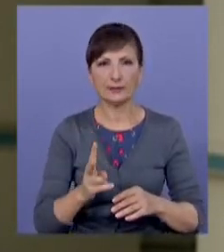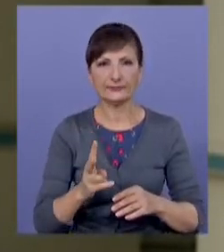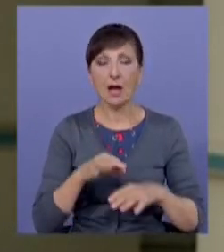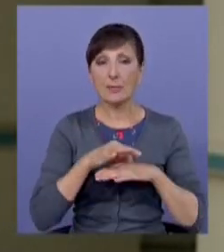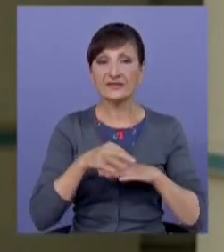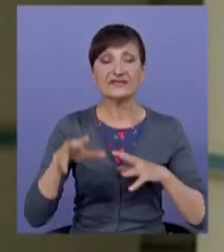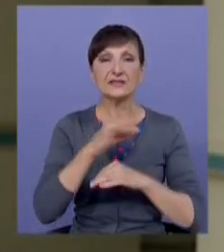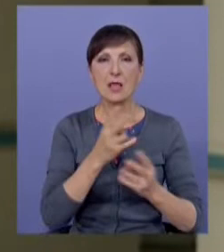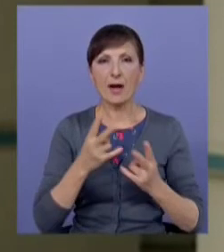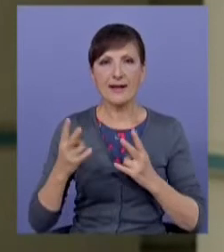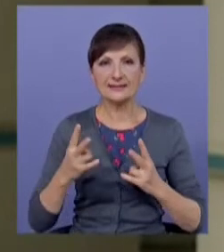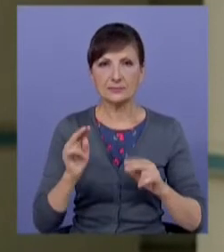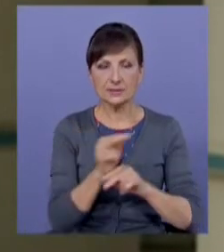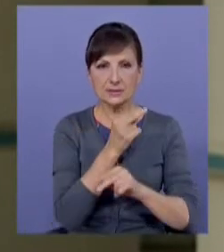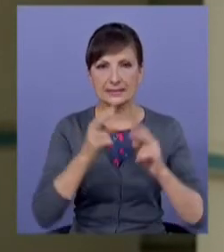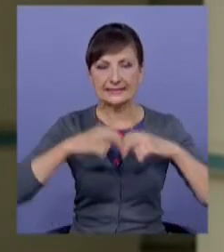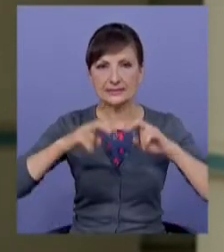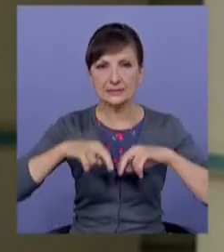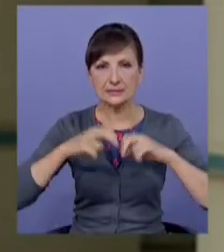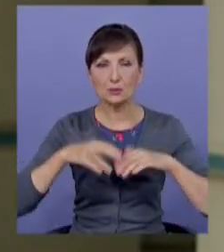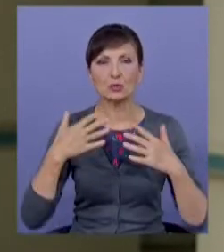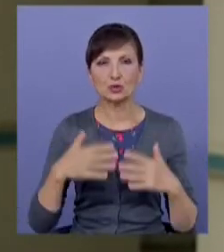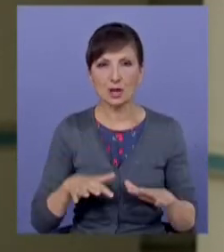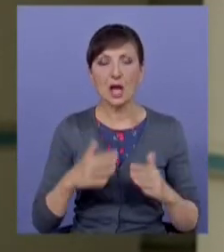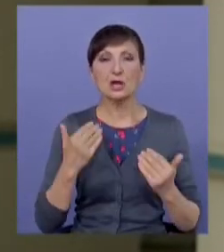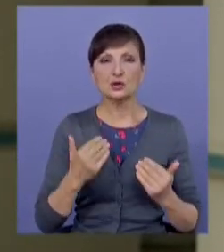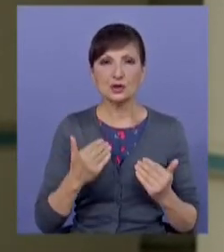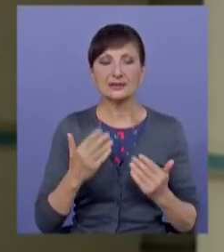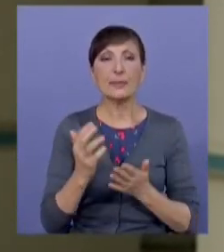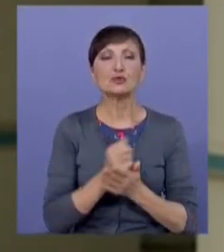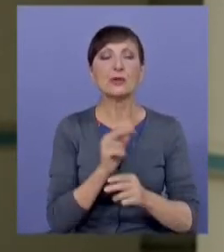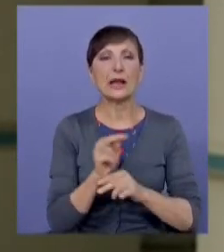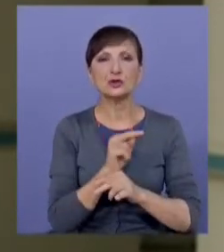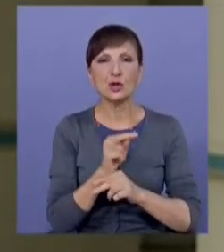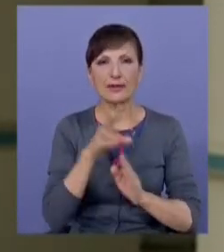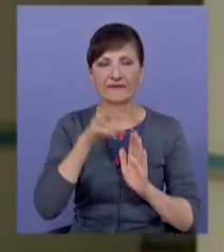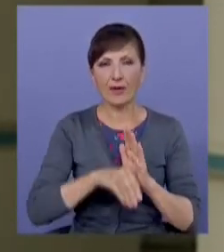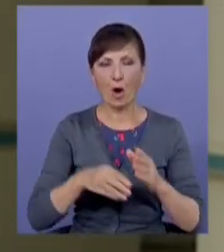Проведены все необходимые диагностические исследования. Сейчас получает лечение